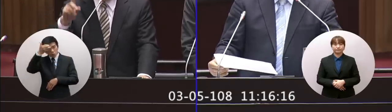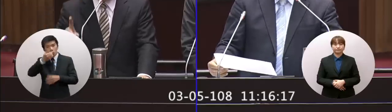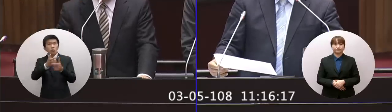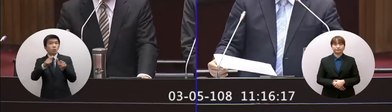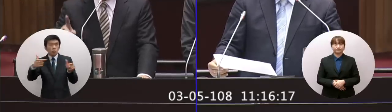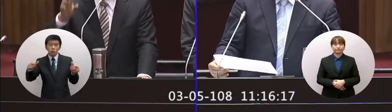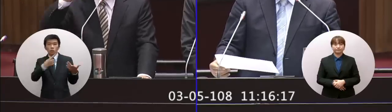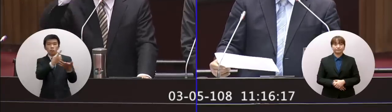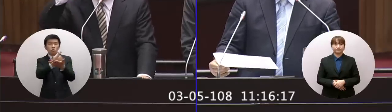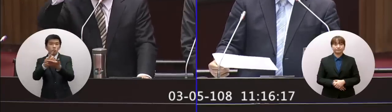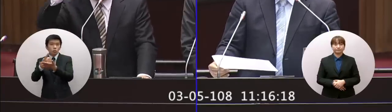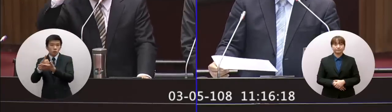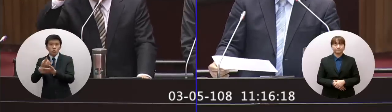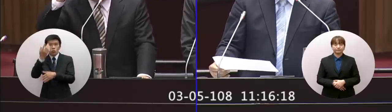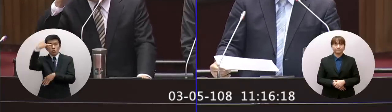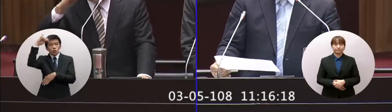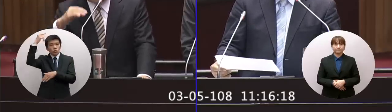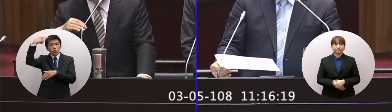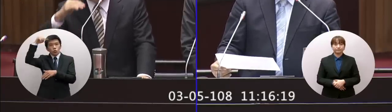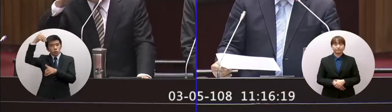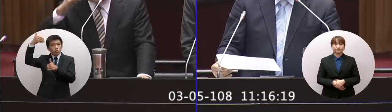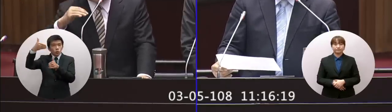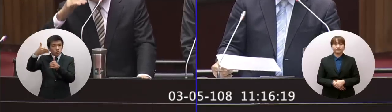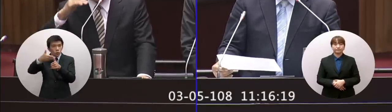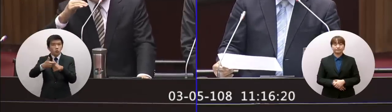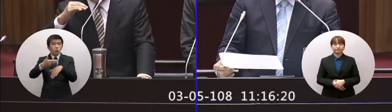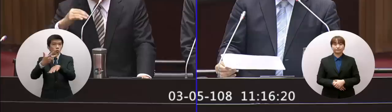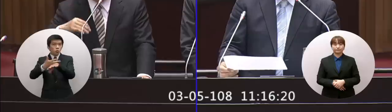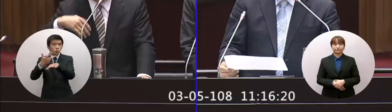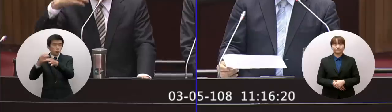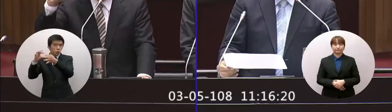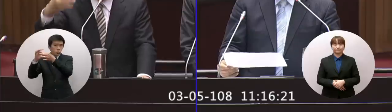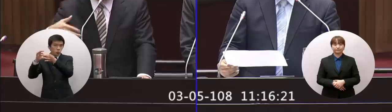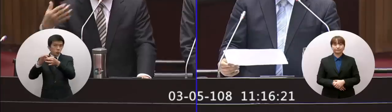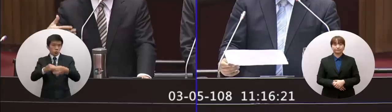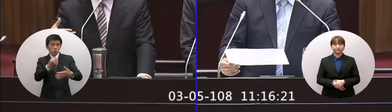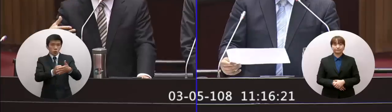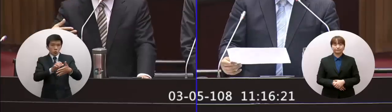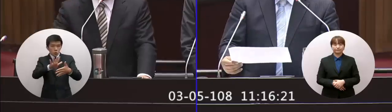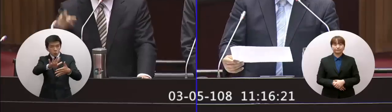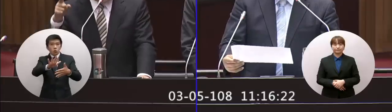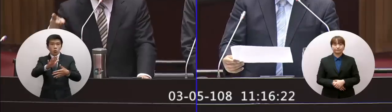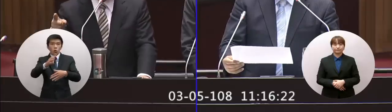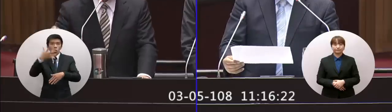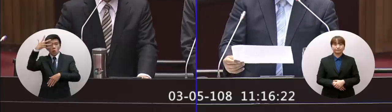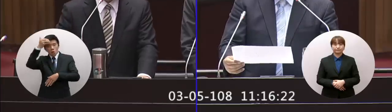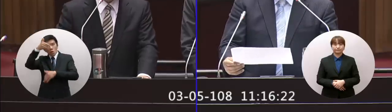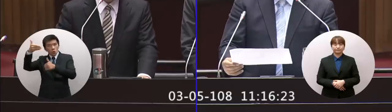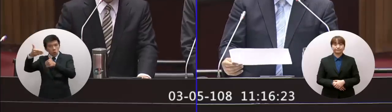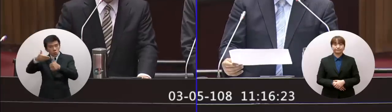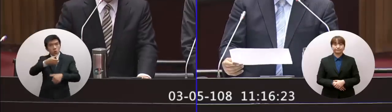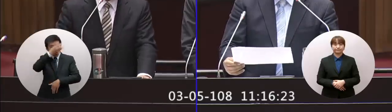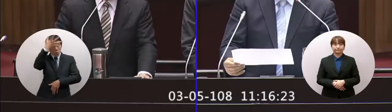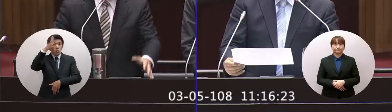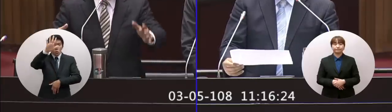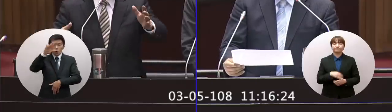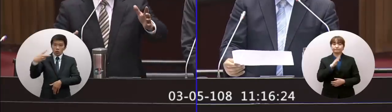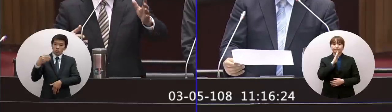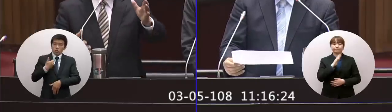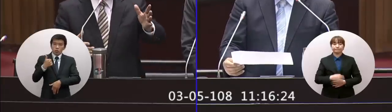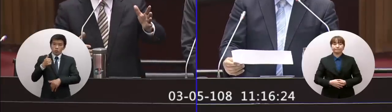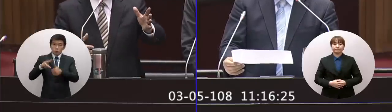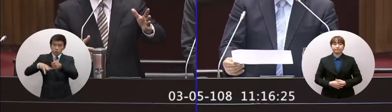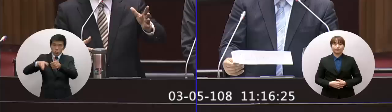常传统的这种继承下来的那种一代传一代，而且还真正有训练，所